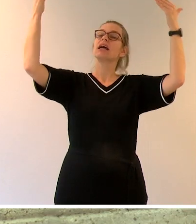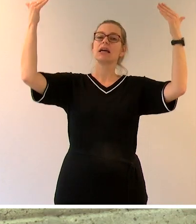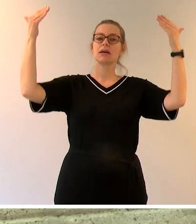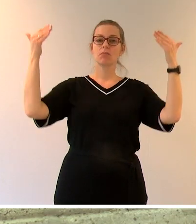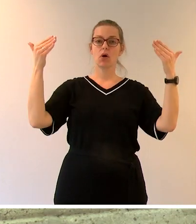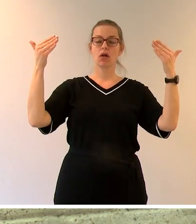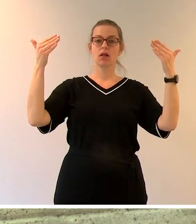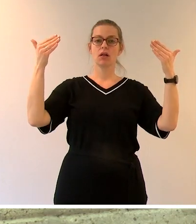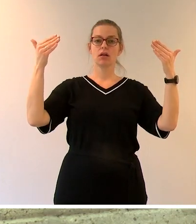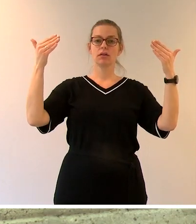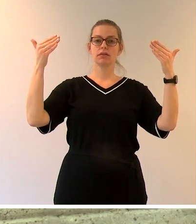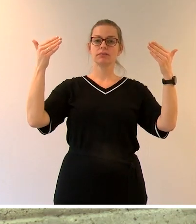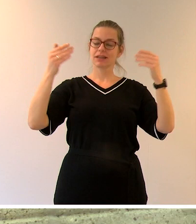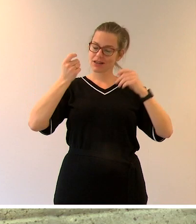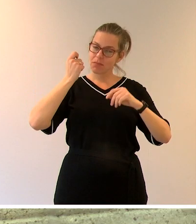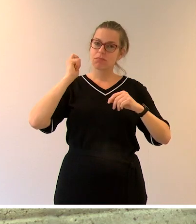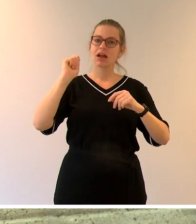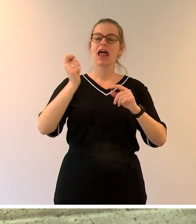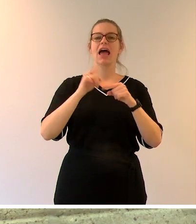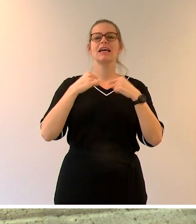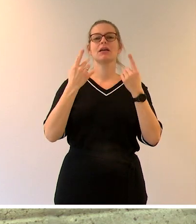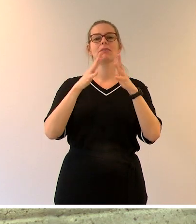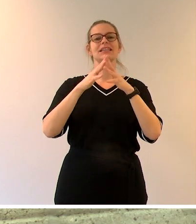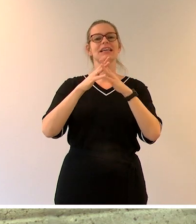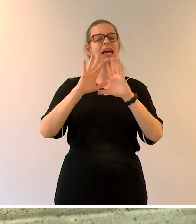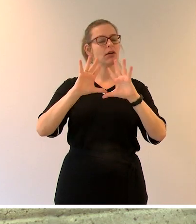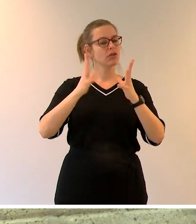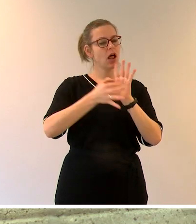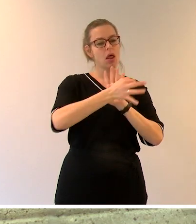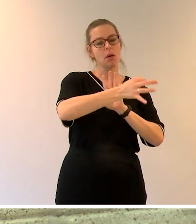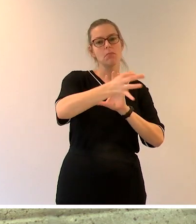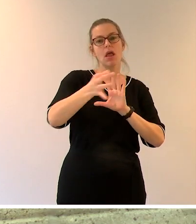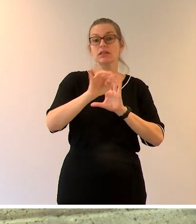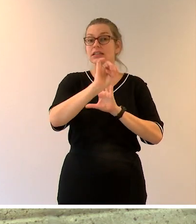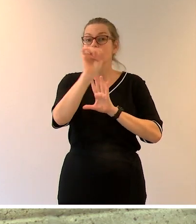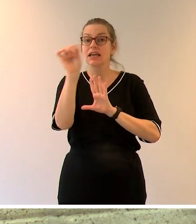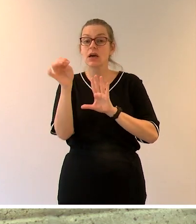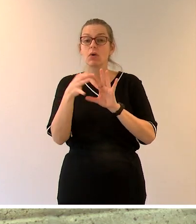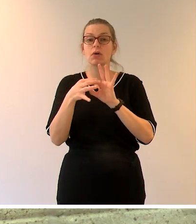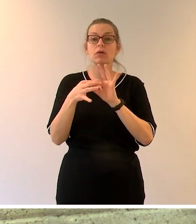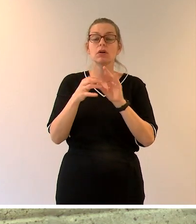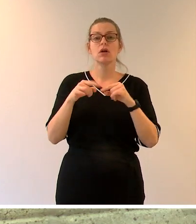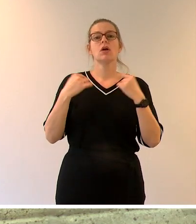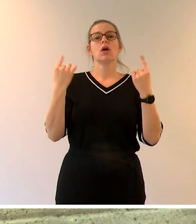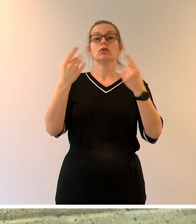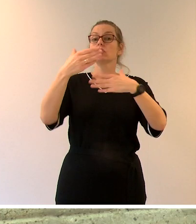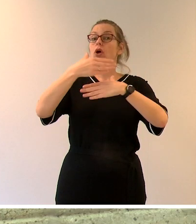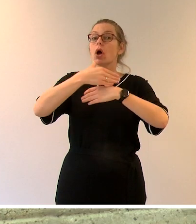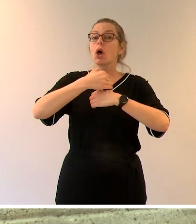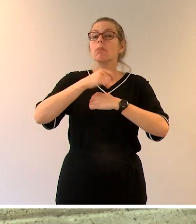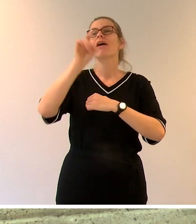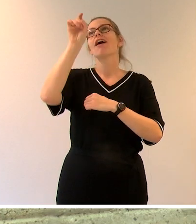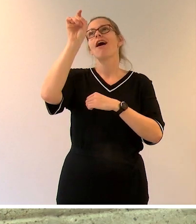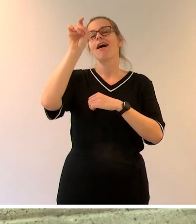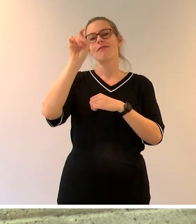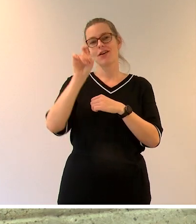En meer dan ooit belijden we met de kerk van alle plaatsen en eeuwen dat onze hulp